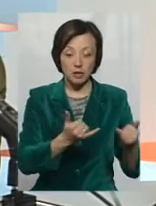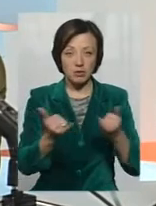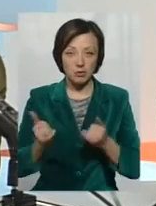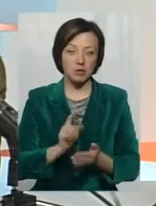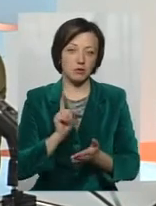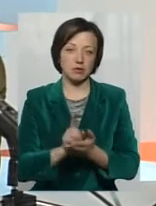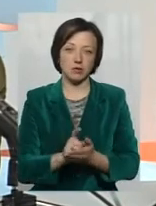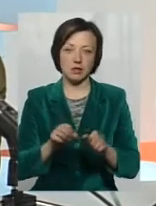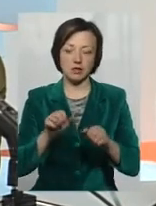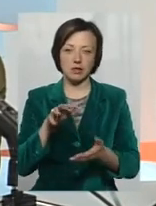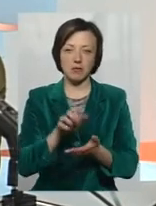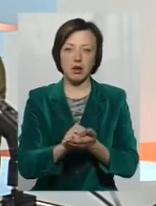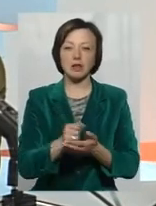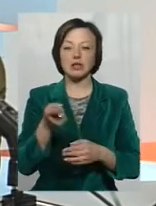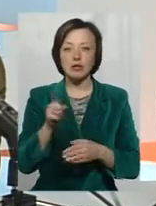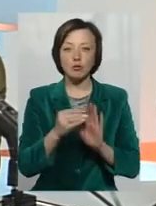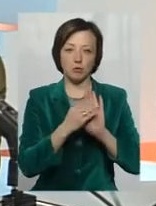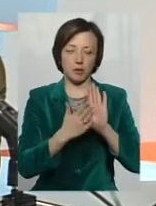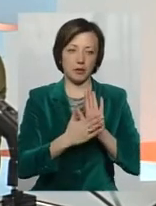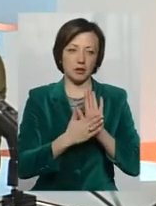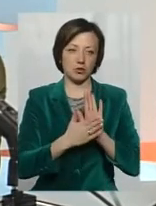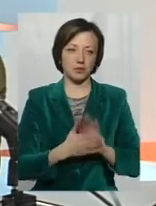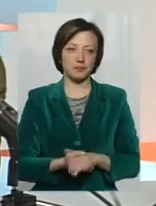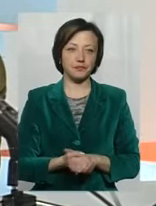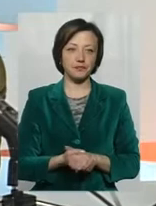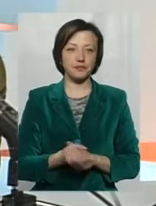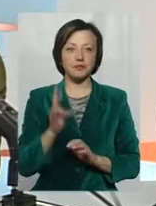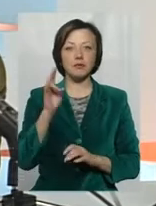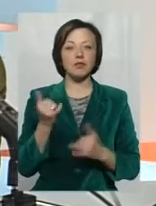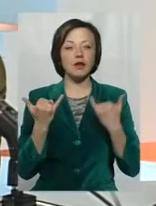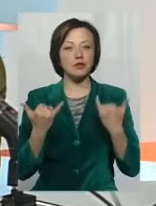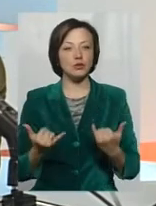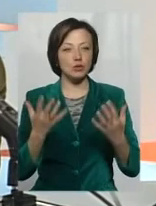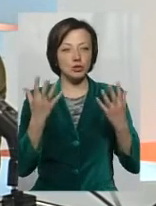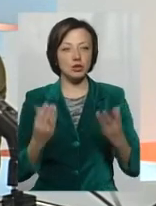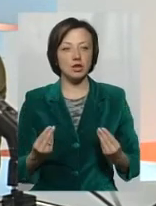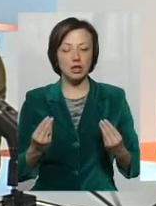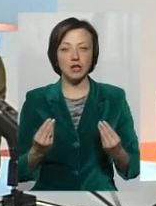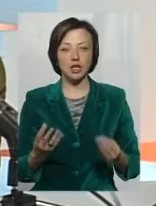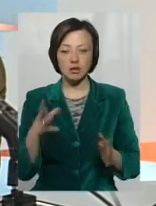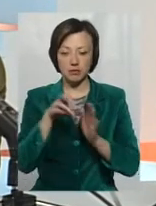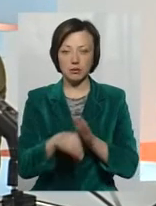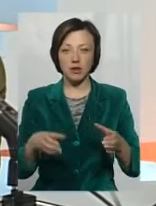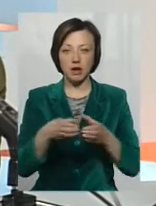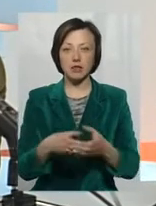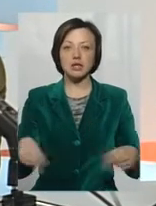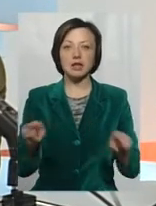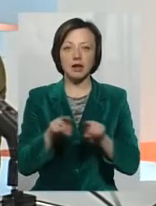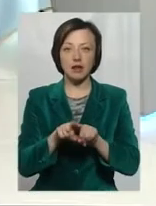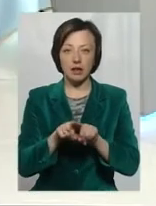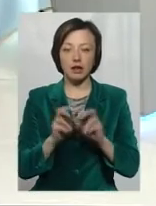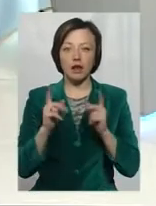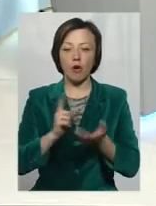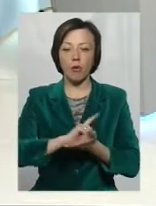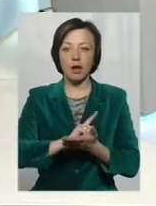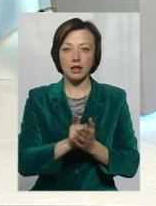повинні займатися тим, чим їм предписано. На сьогоднішній день структура нашої бригади складається з таких підрозділів, як